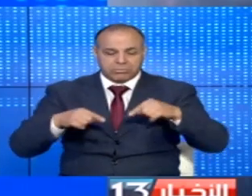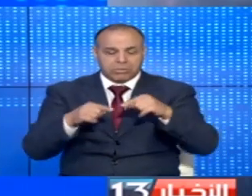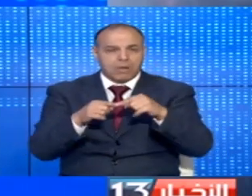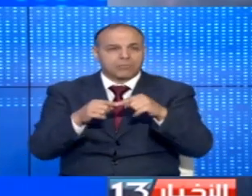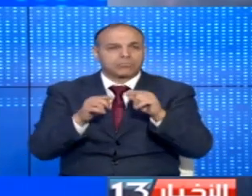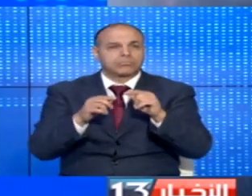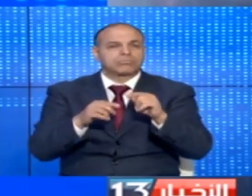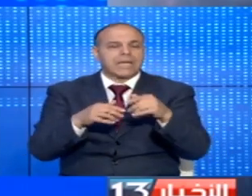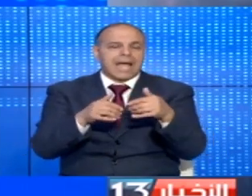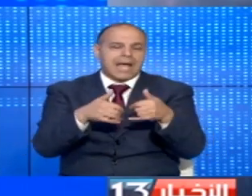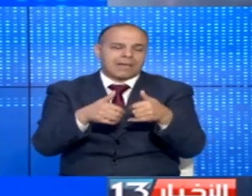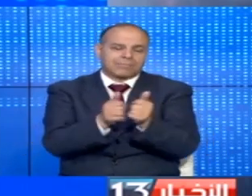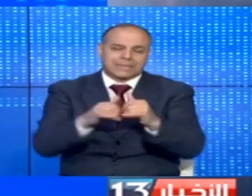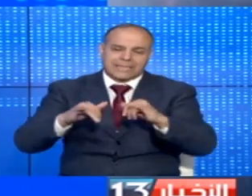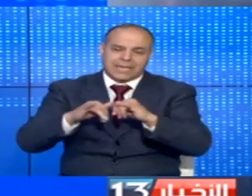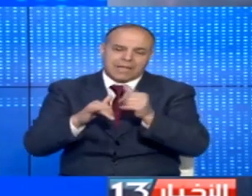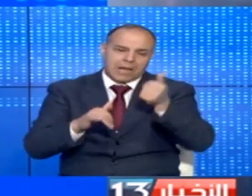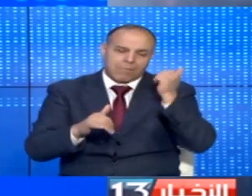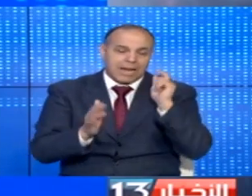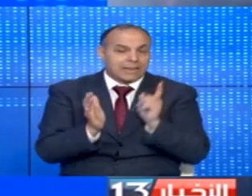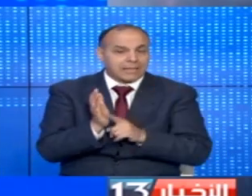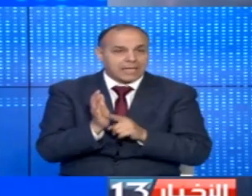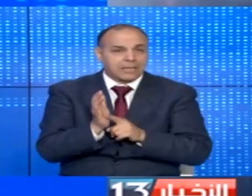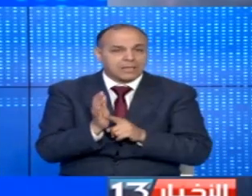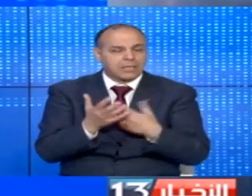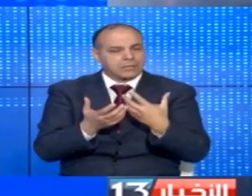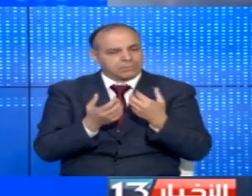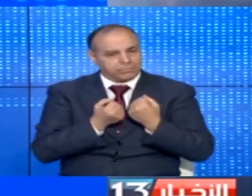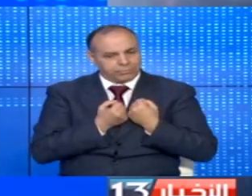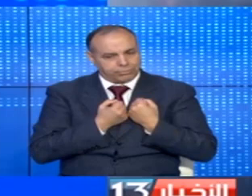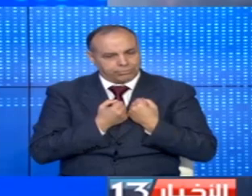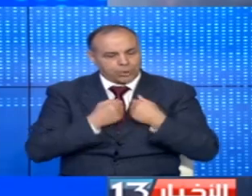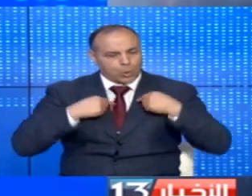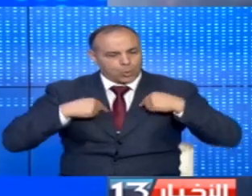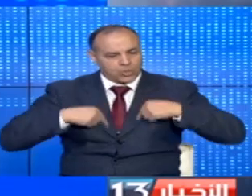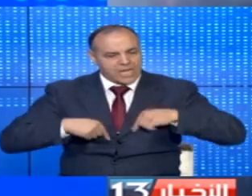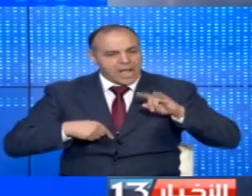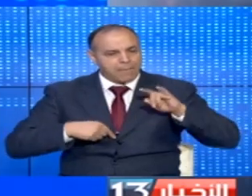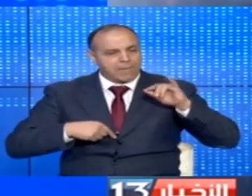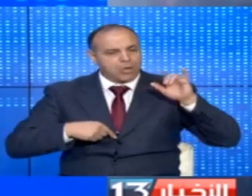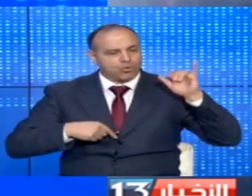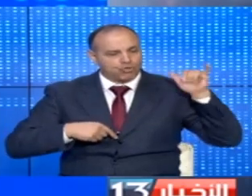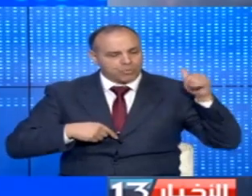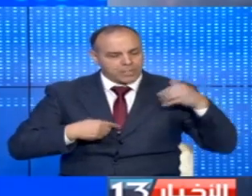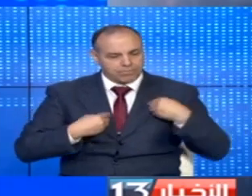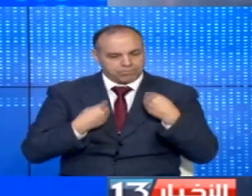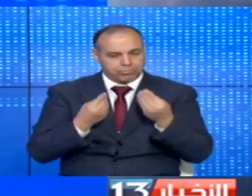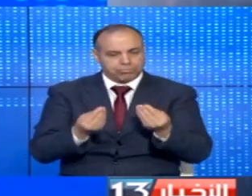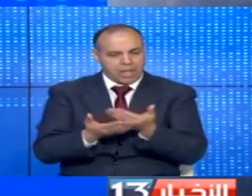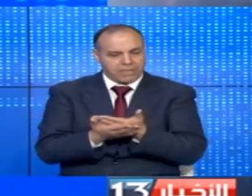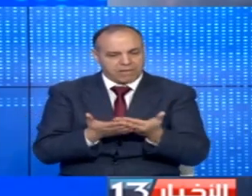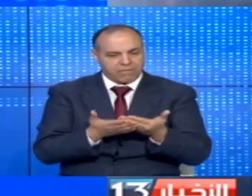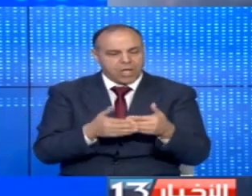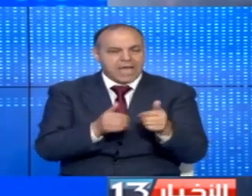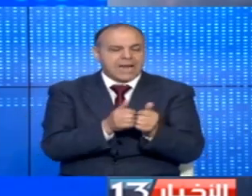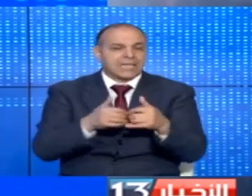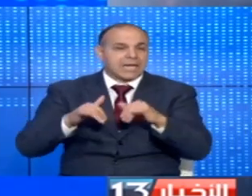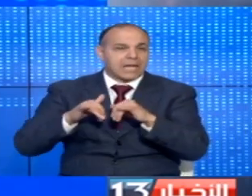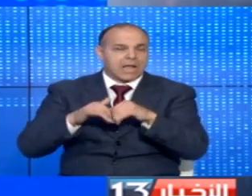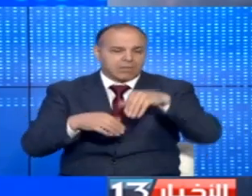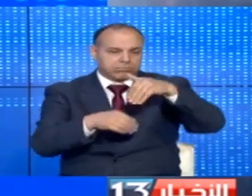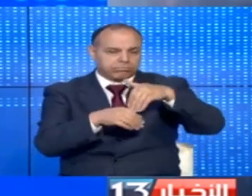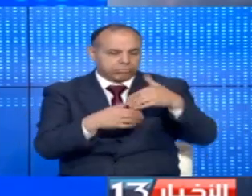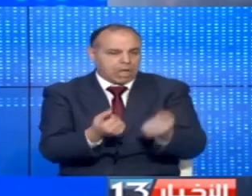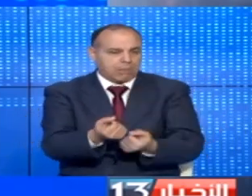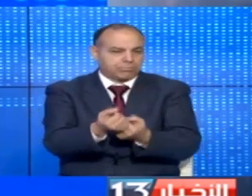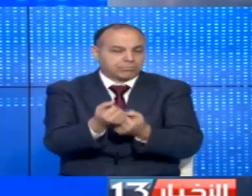شورى حركه النهضه امس تم تاكيده على تمسكهم بحكومه الحبيب الجملي ودعوه كتله حركه النهضه الى التصويت لها